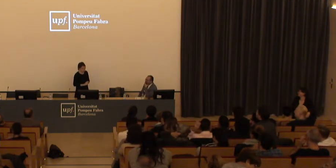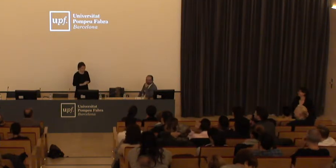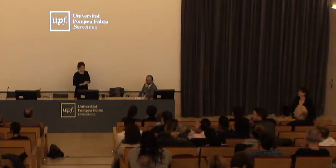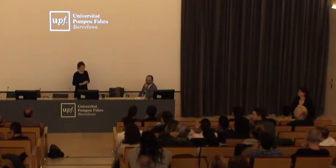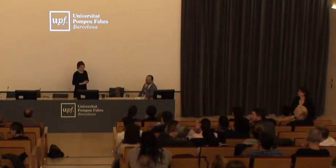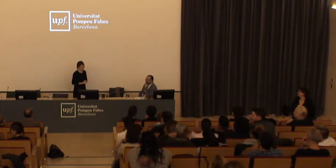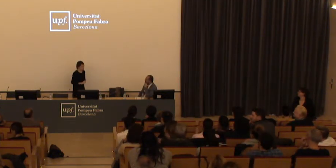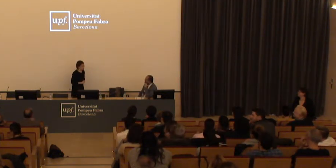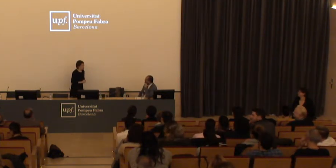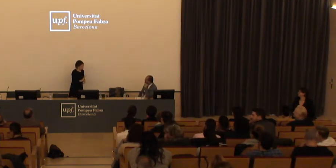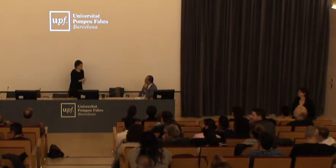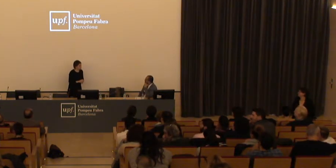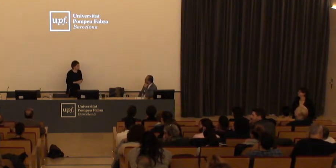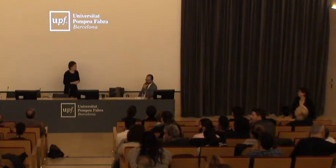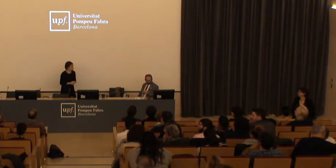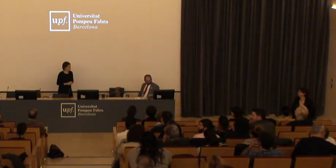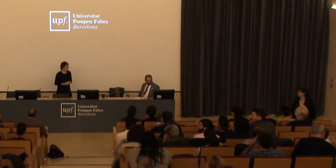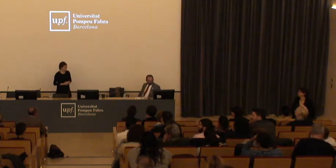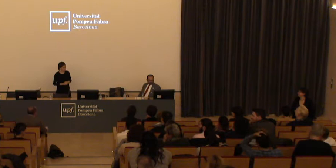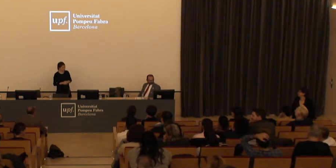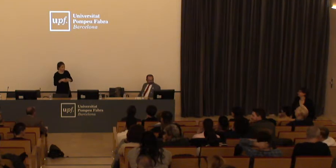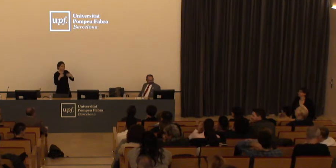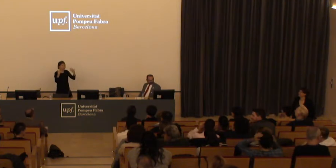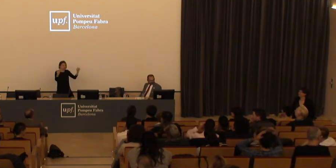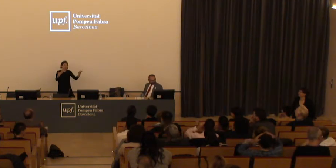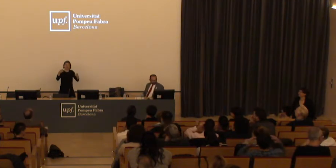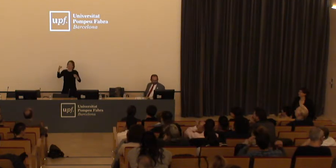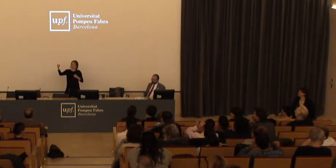mateixa sensació, per a nosaltres va estar molt positiu també.